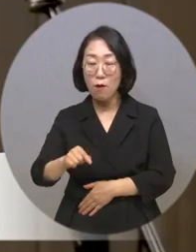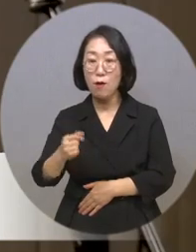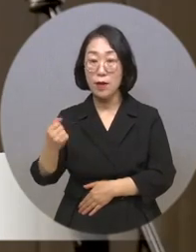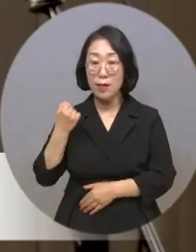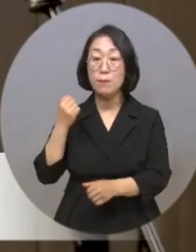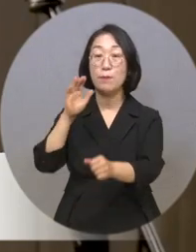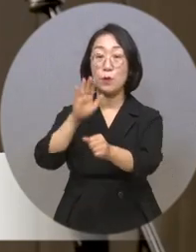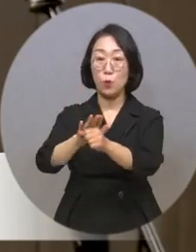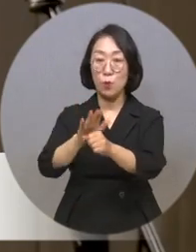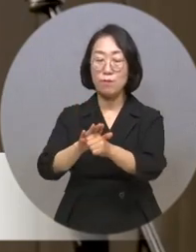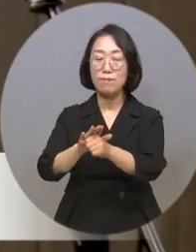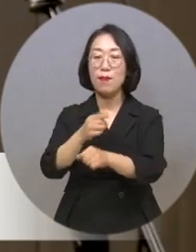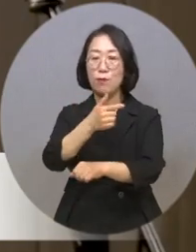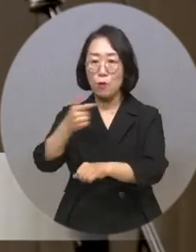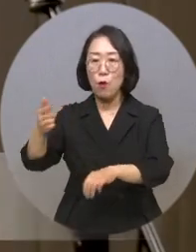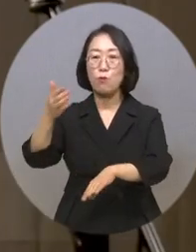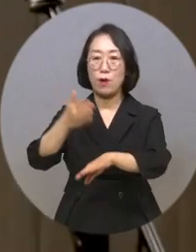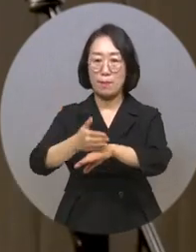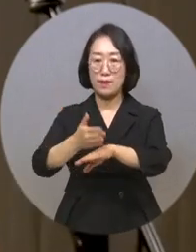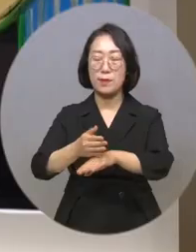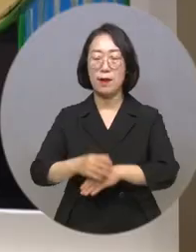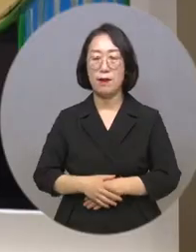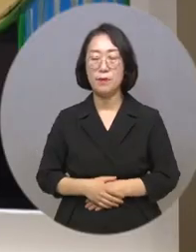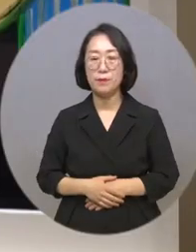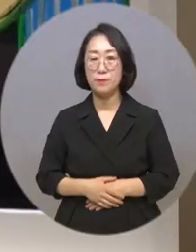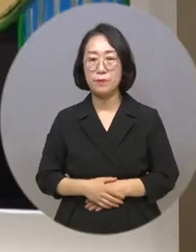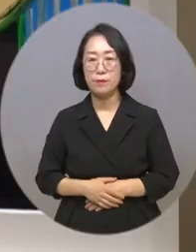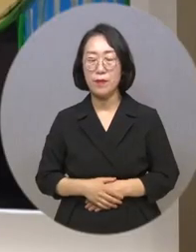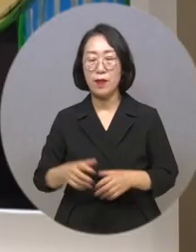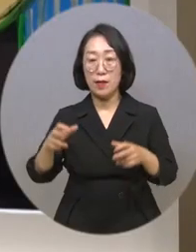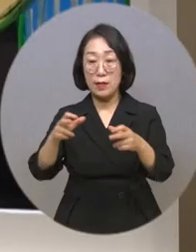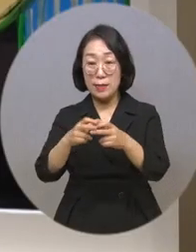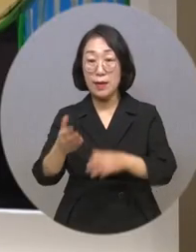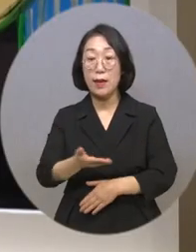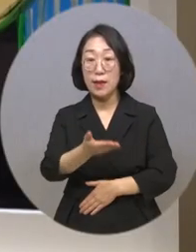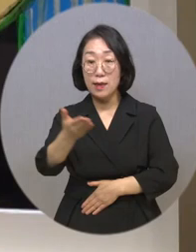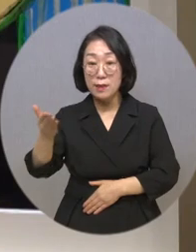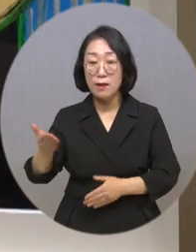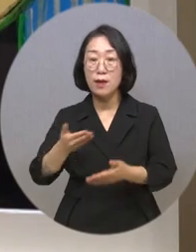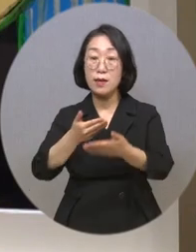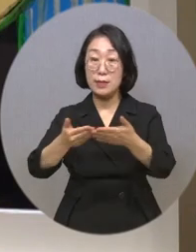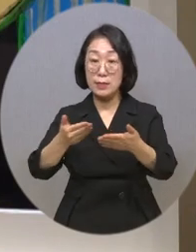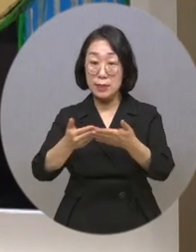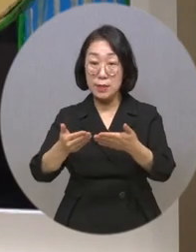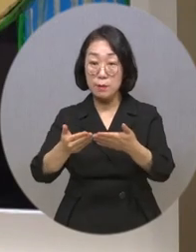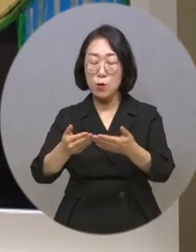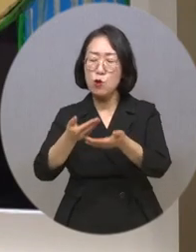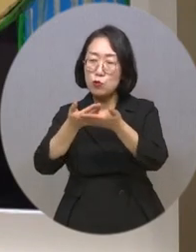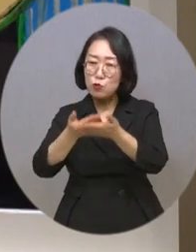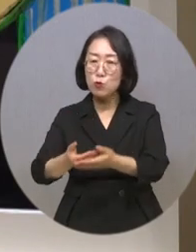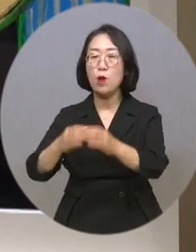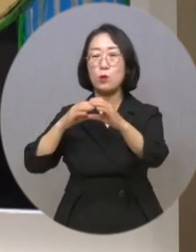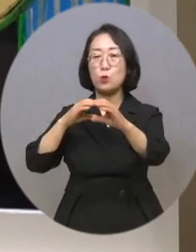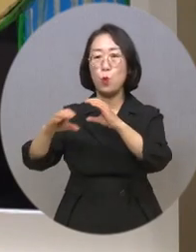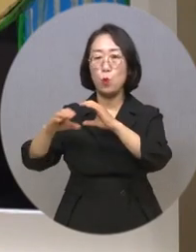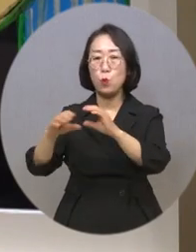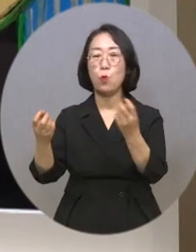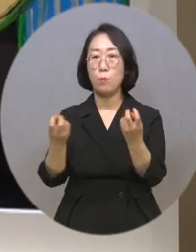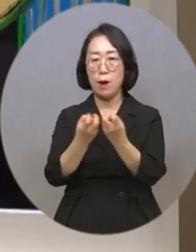있어서 너무 감사한 일이었다고 생각해요. 장애인들에게 그림은 또 하나의 중요한 소통